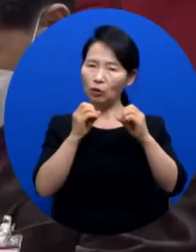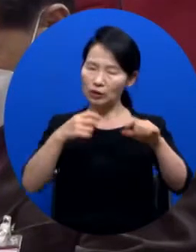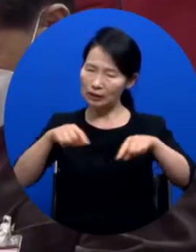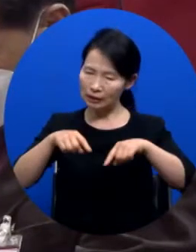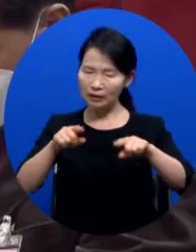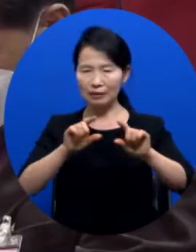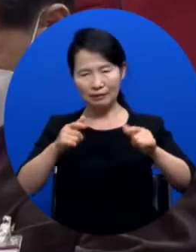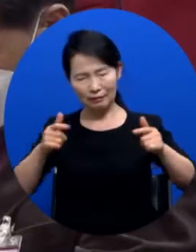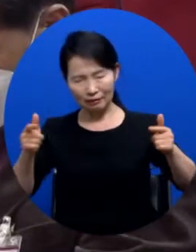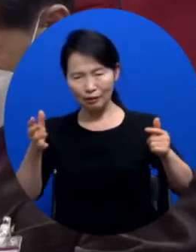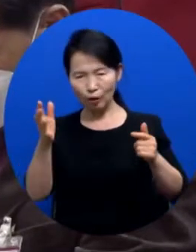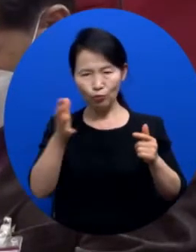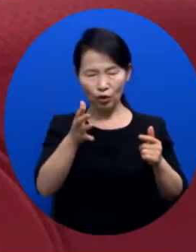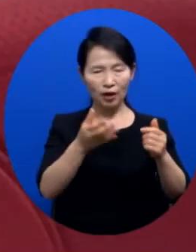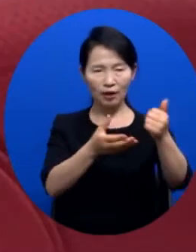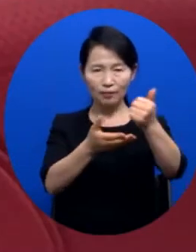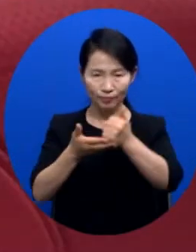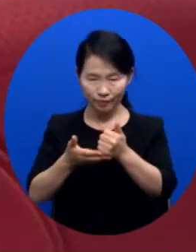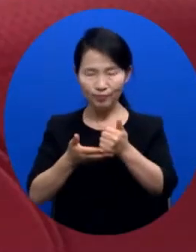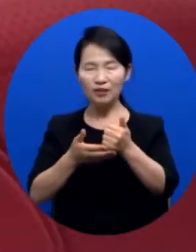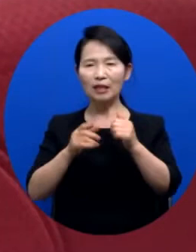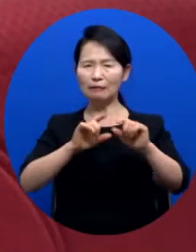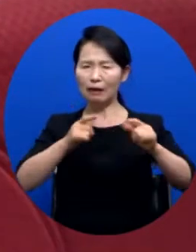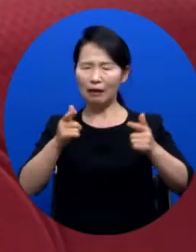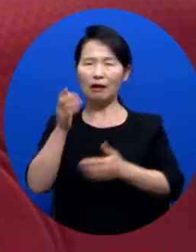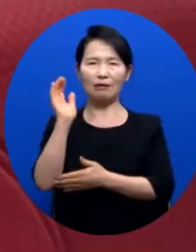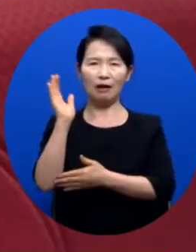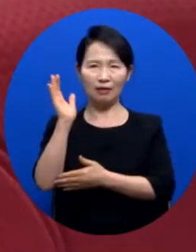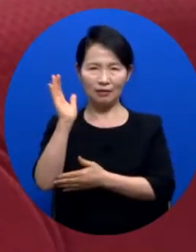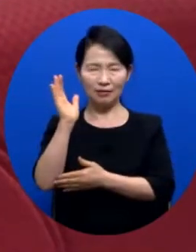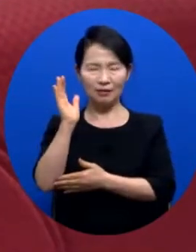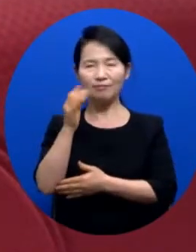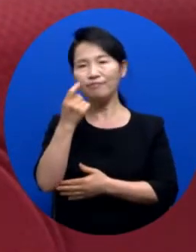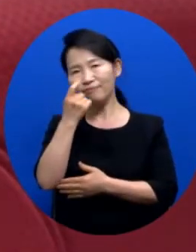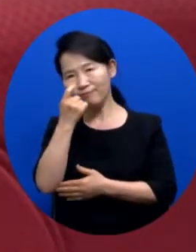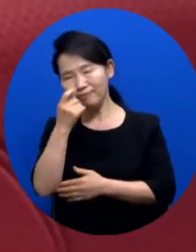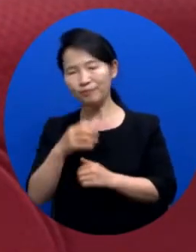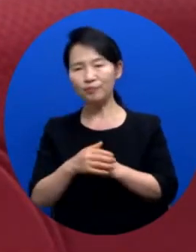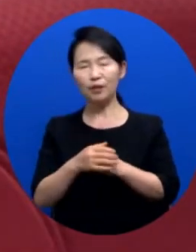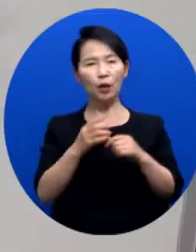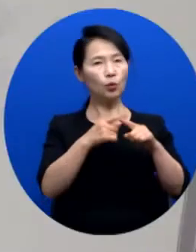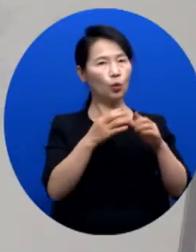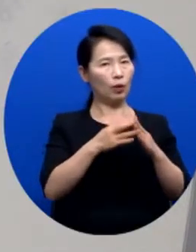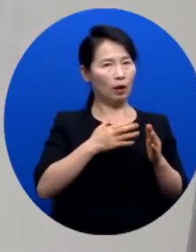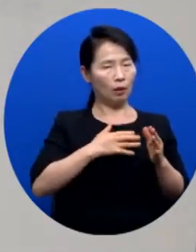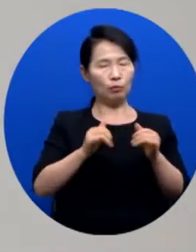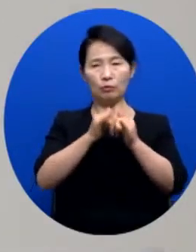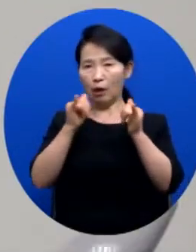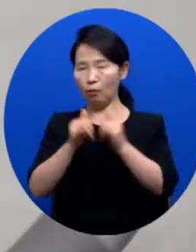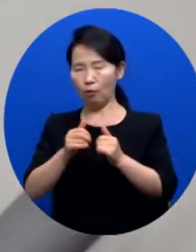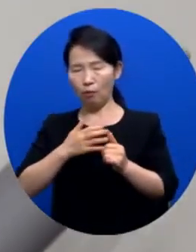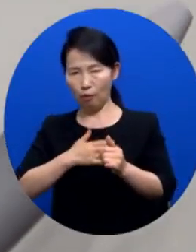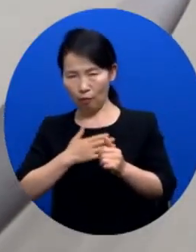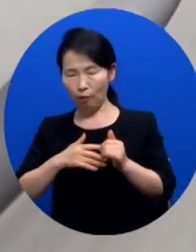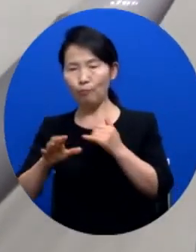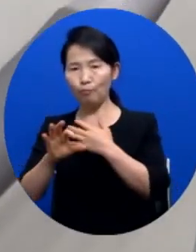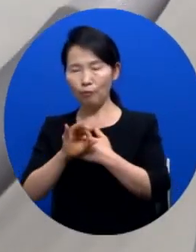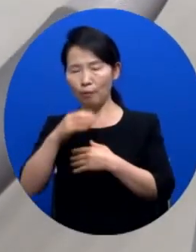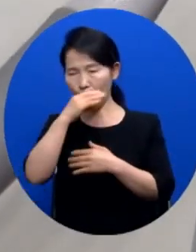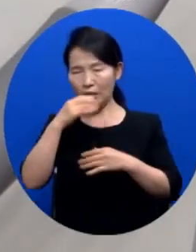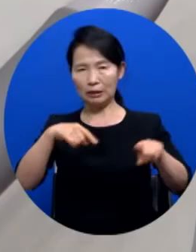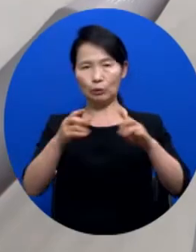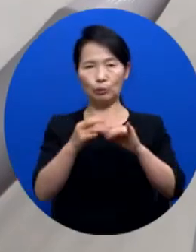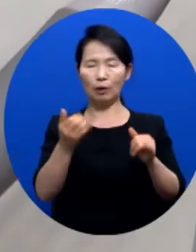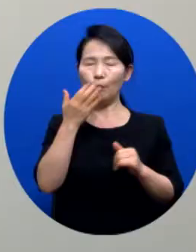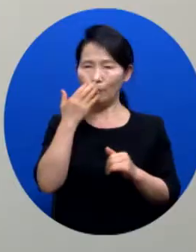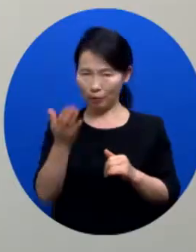분야 전문가를 초청해 다양한 강의를 진행하고 있습니다. 교회도 알고 사회도 알아야 바른 리더가 될 수